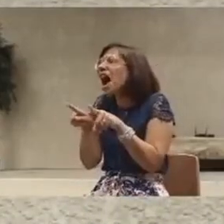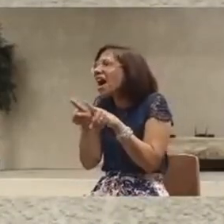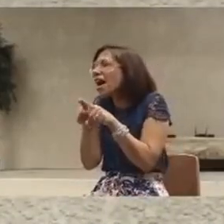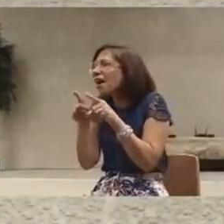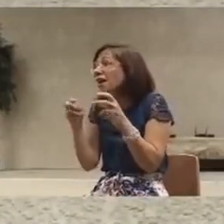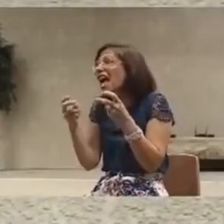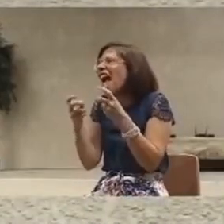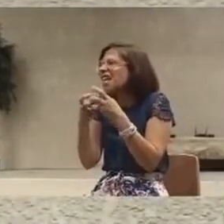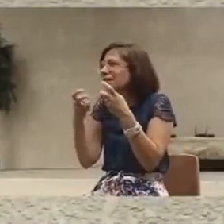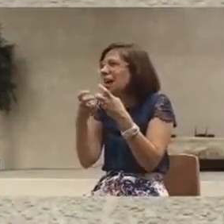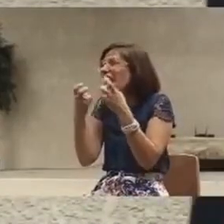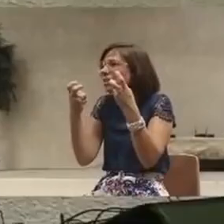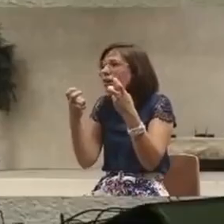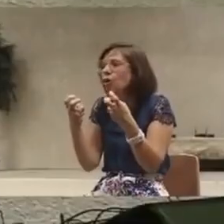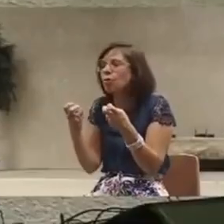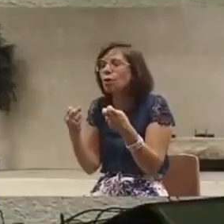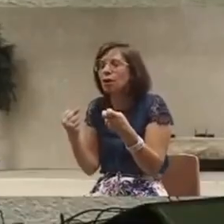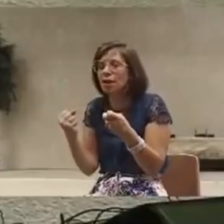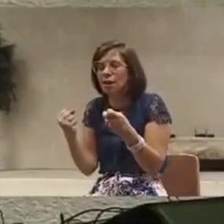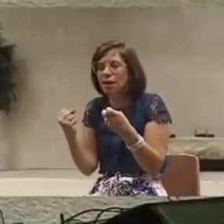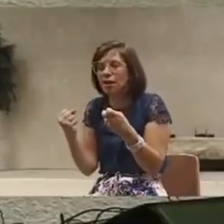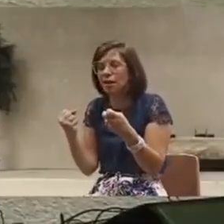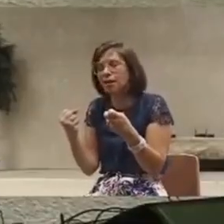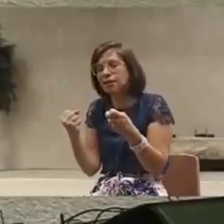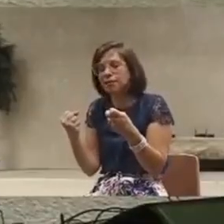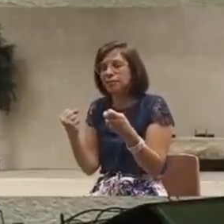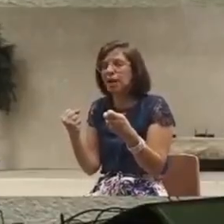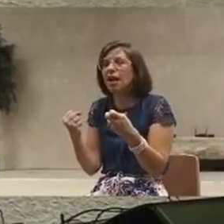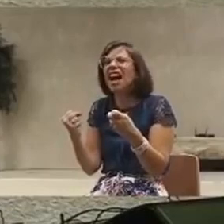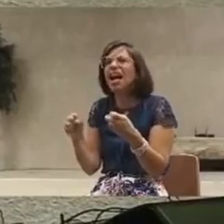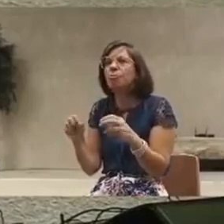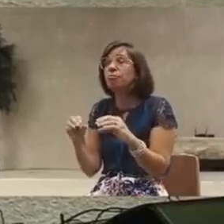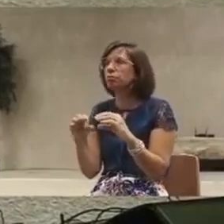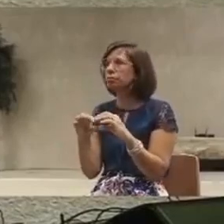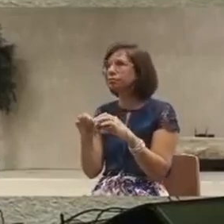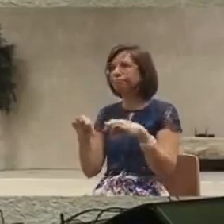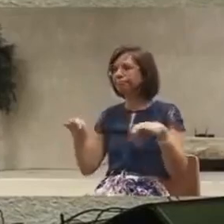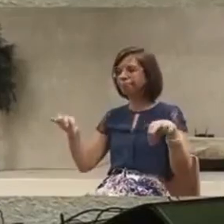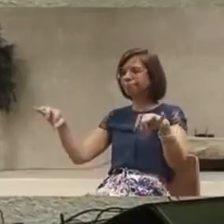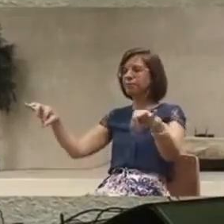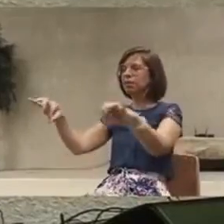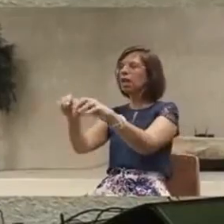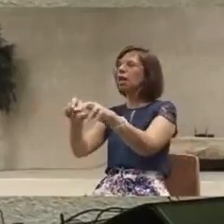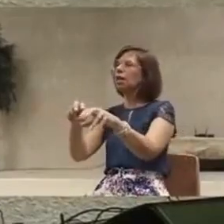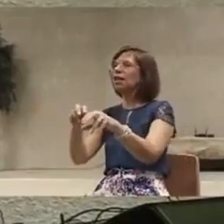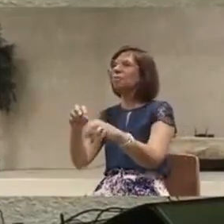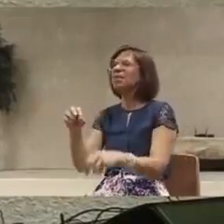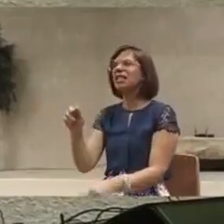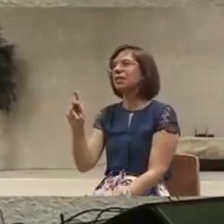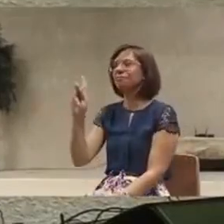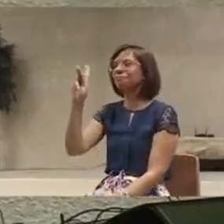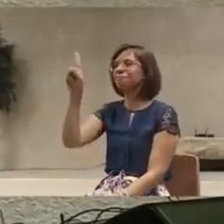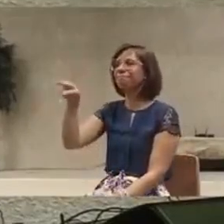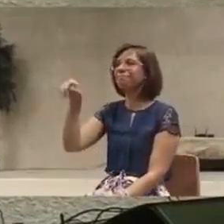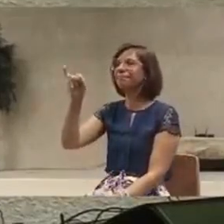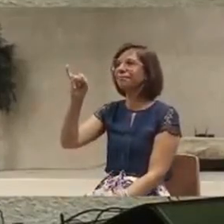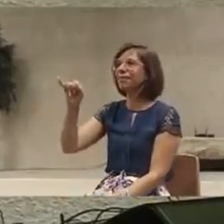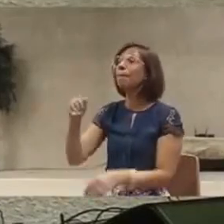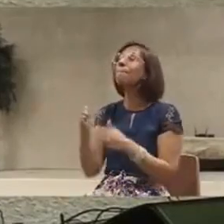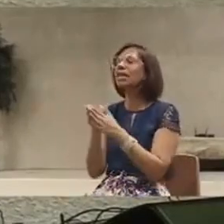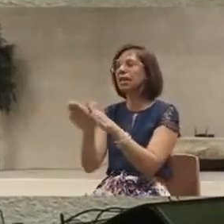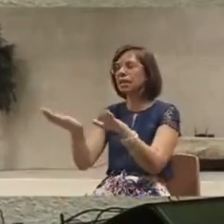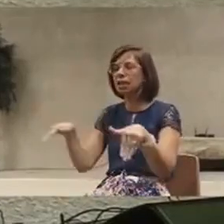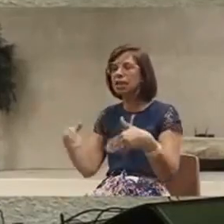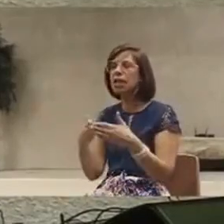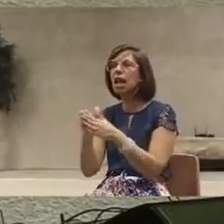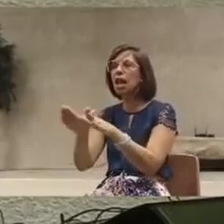puis le petit, là, il sort juste la tête. Il galère pour respirer. Il avance. Et puis, quand c'est difficile, hop, il